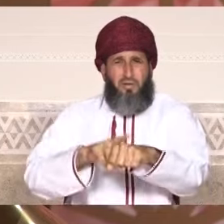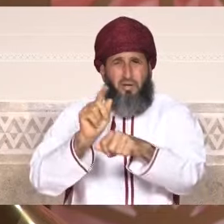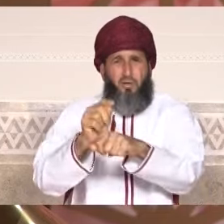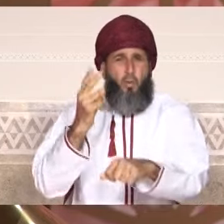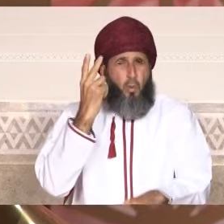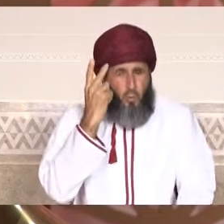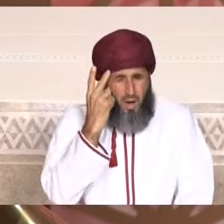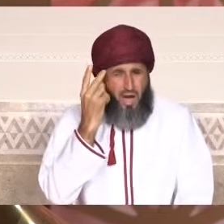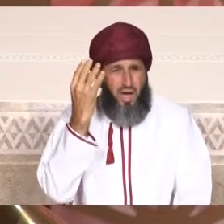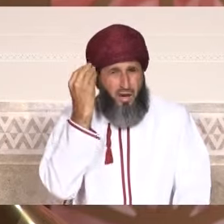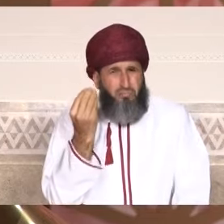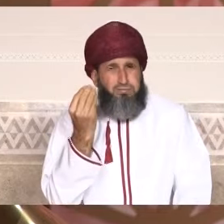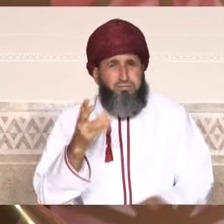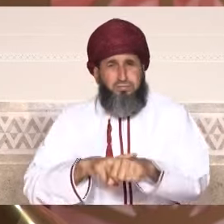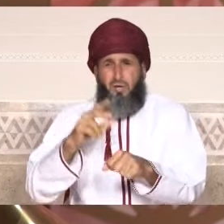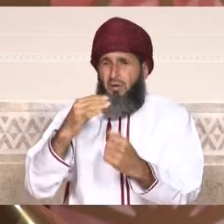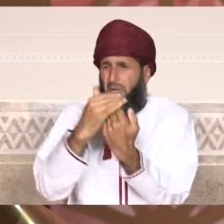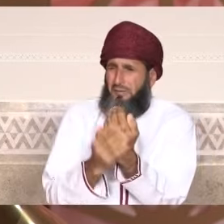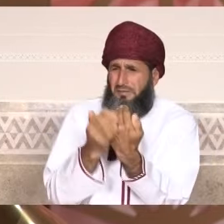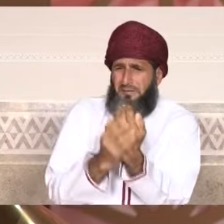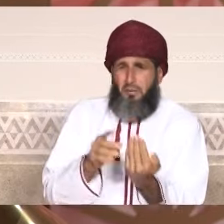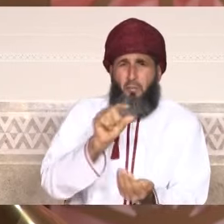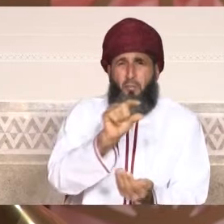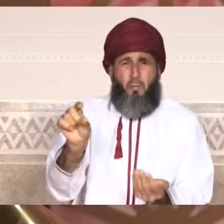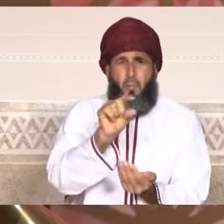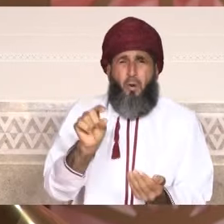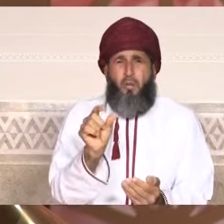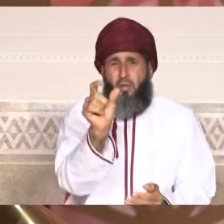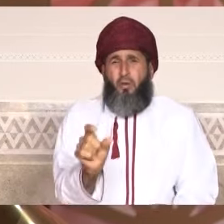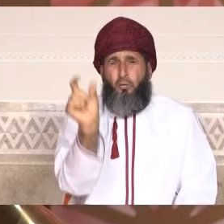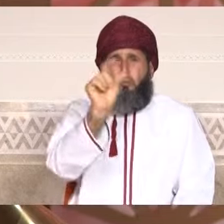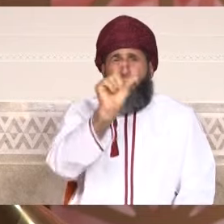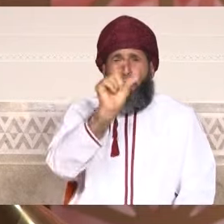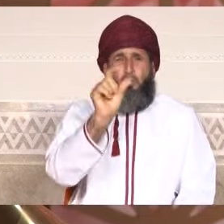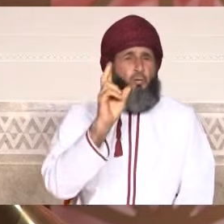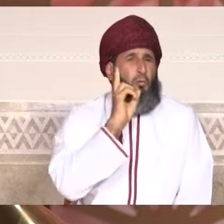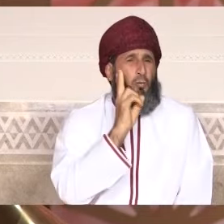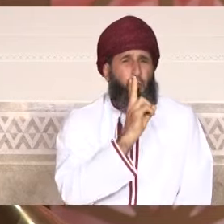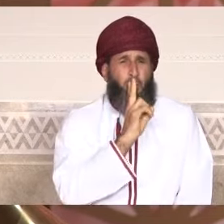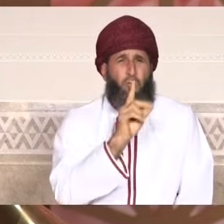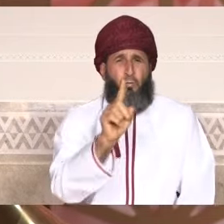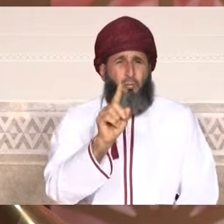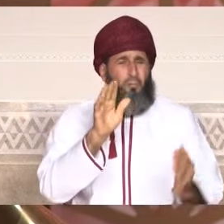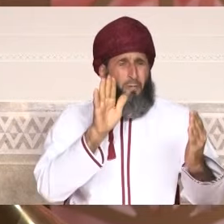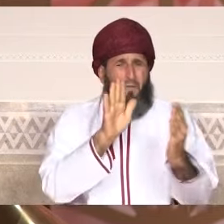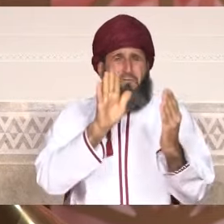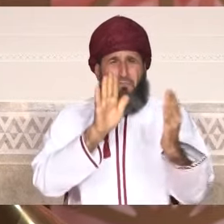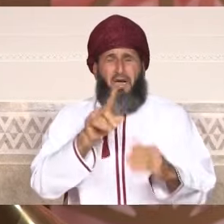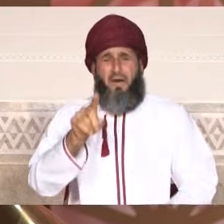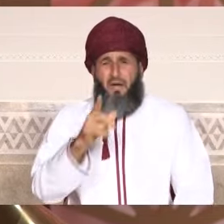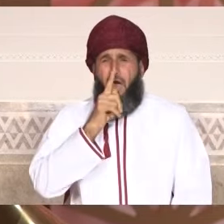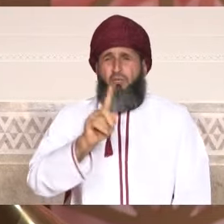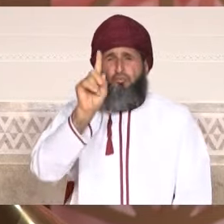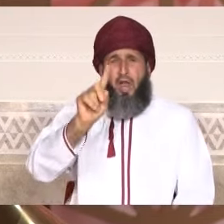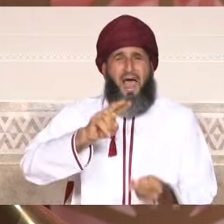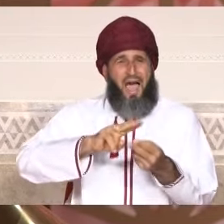والعلماء ليعتنوا بقضايا المسلمين الصم الذين يواجهون ما يواجهون